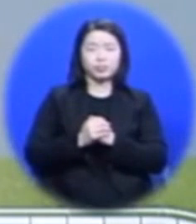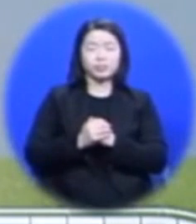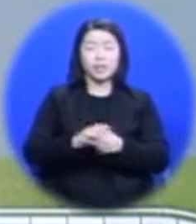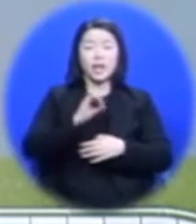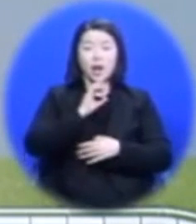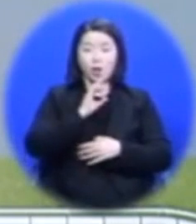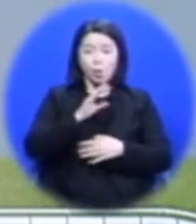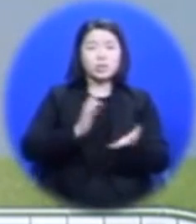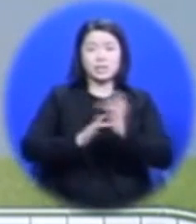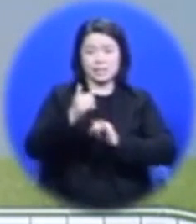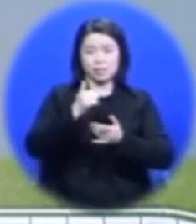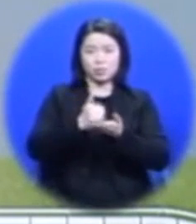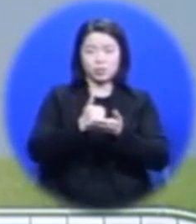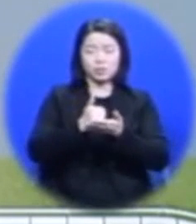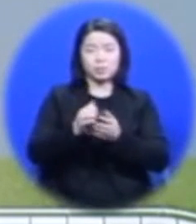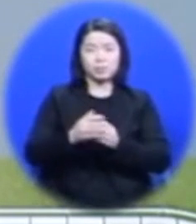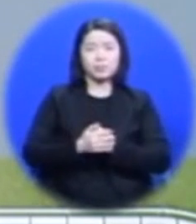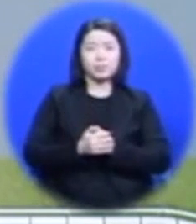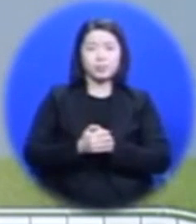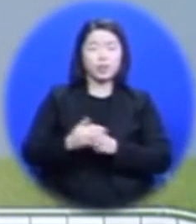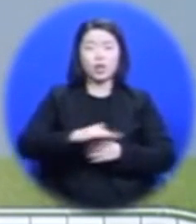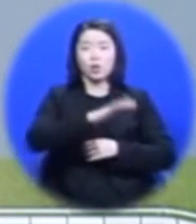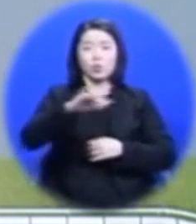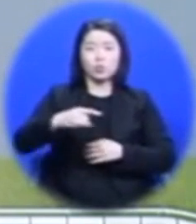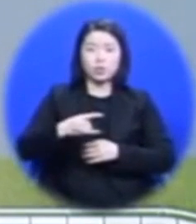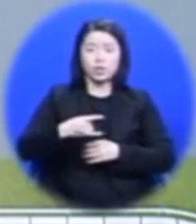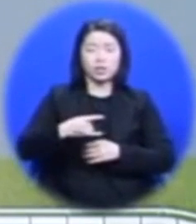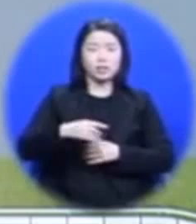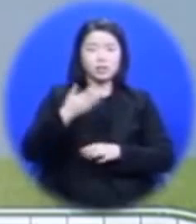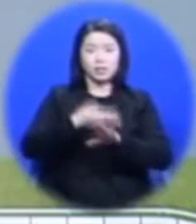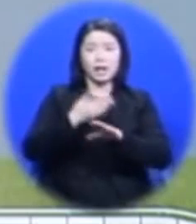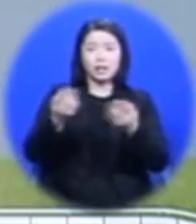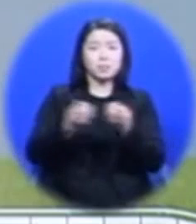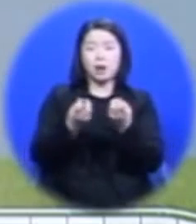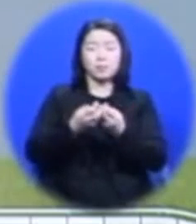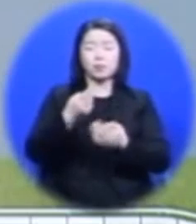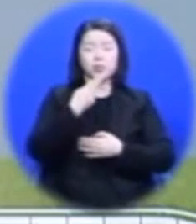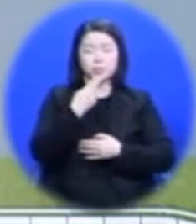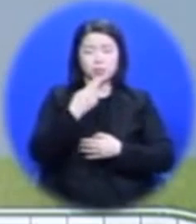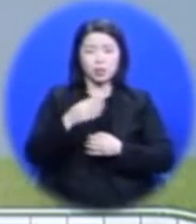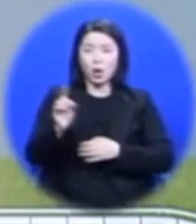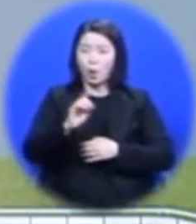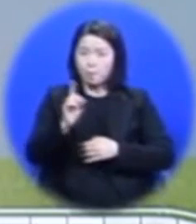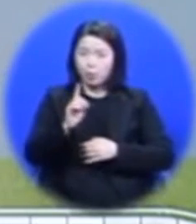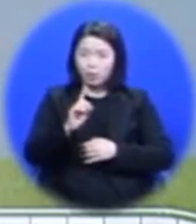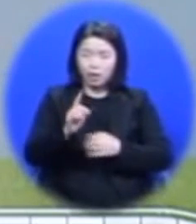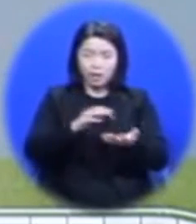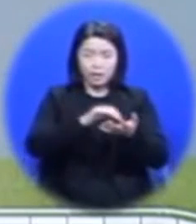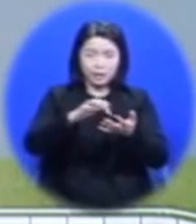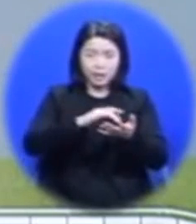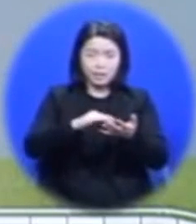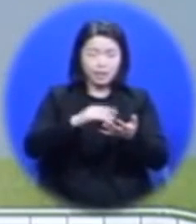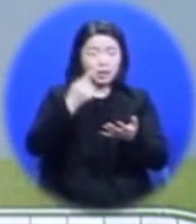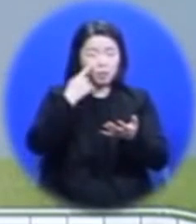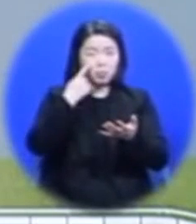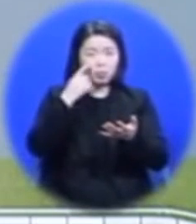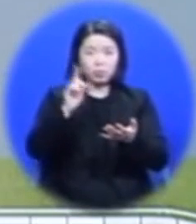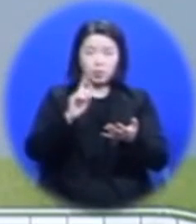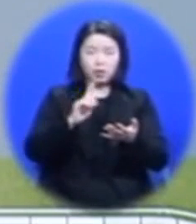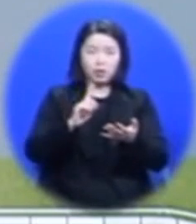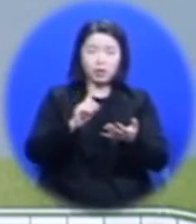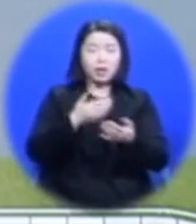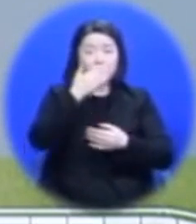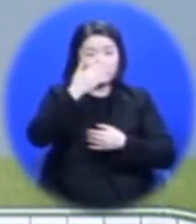오직 예수님이셨습니다. 우리에겐 다른 방법이 없었습니다. 뭔가 이렇게 좀 계산을 해서 뭐가 이렇게